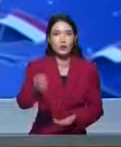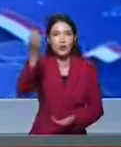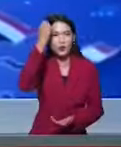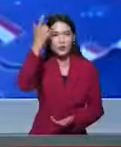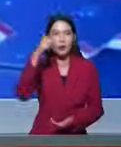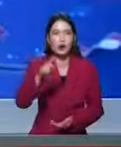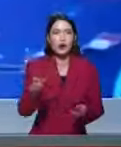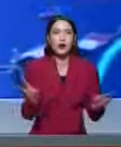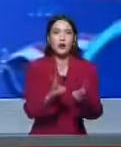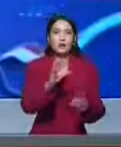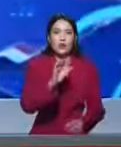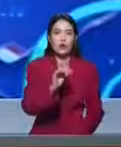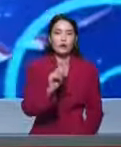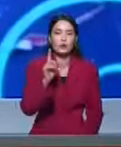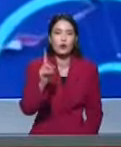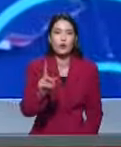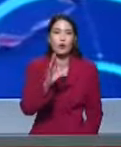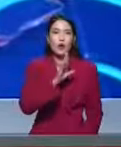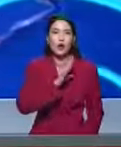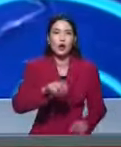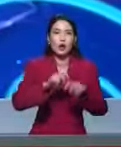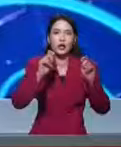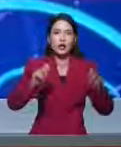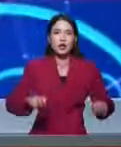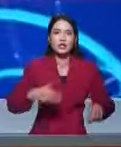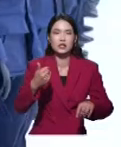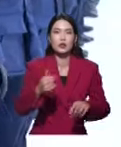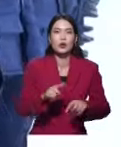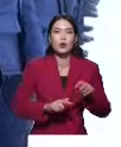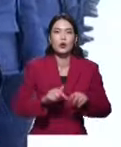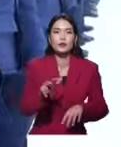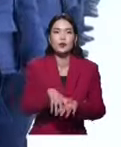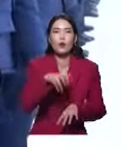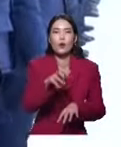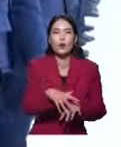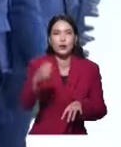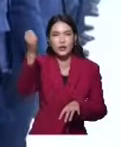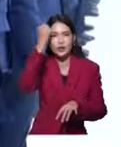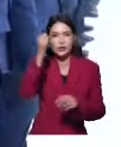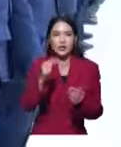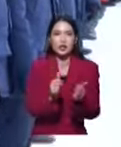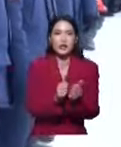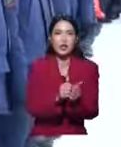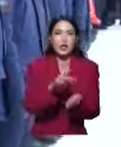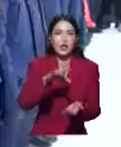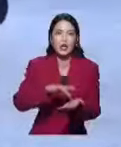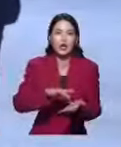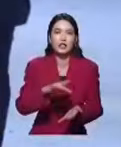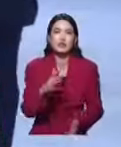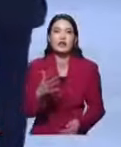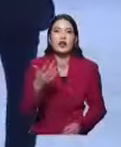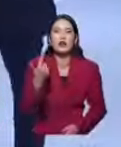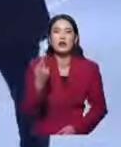Памятник герою пожарному Аскару Забикулину открыли на его родине в Кукшетау. Скульптура установлена вблизи центральной площади города.